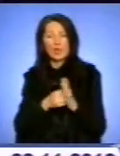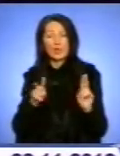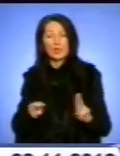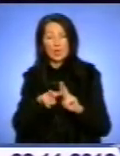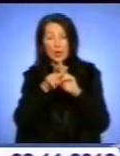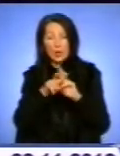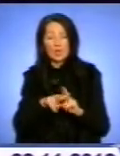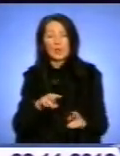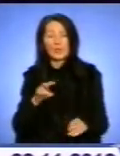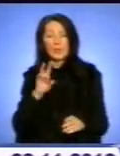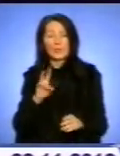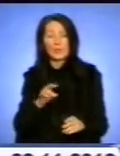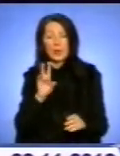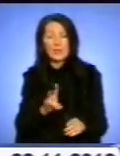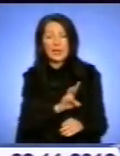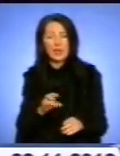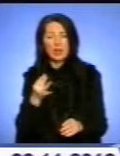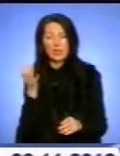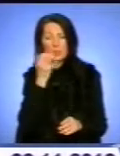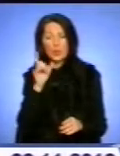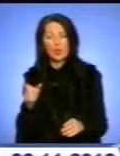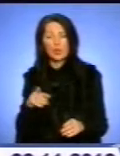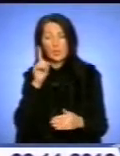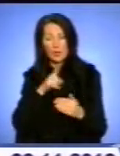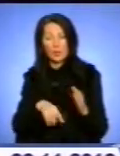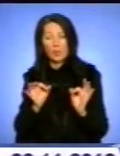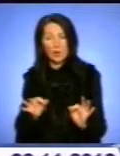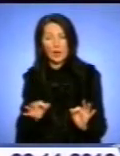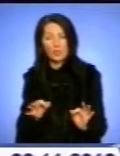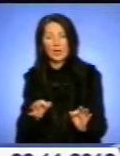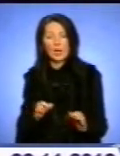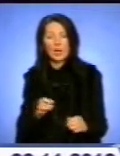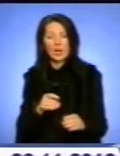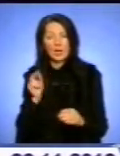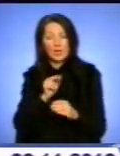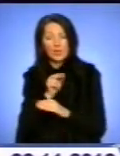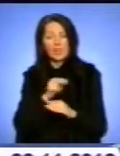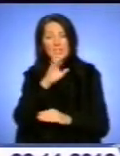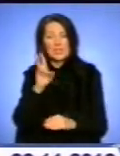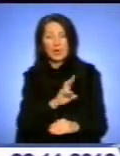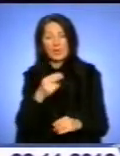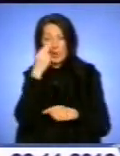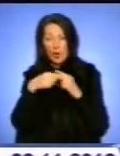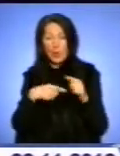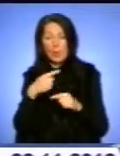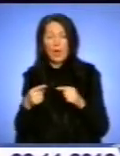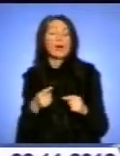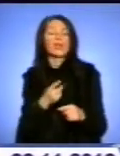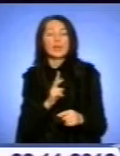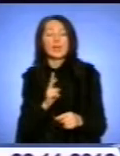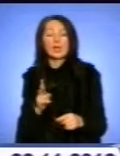віри. Запитання молоді стосувалися пізнання віри і церковних обрядів, сутності щастя, особистісних рис, якими повинна